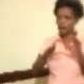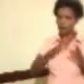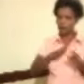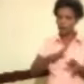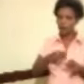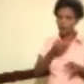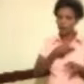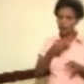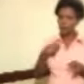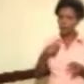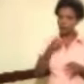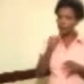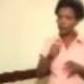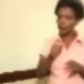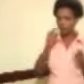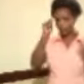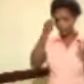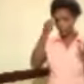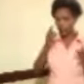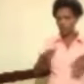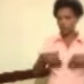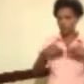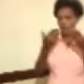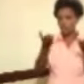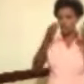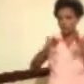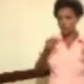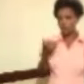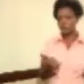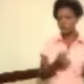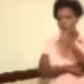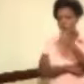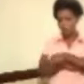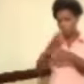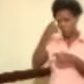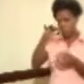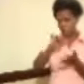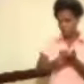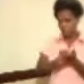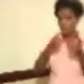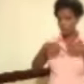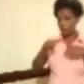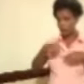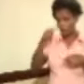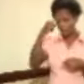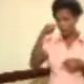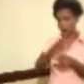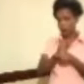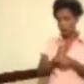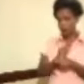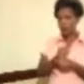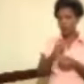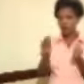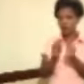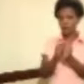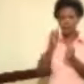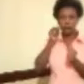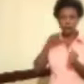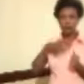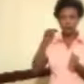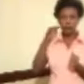que nous fassions du débat ça, une opportunité, je vous dis, pour justement, tout ça que nous finissons sous moi, pour nous garder sous madame Maniga tout, parce